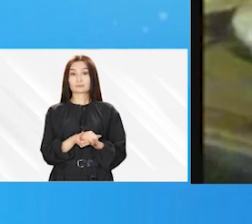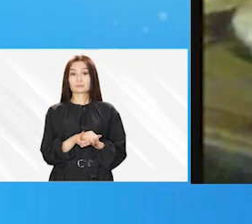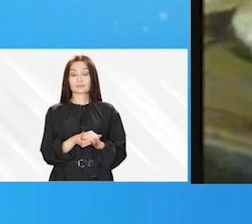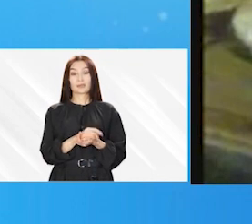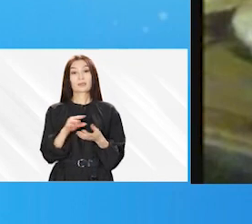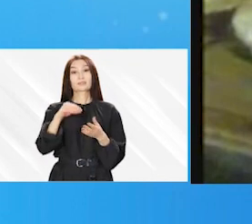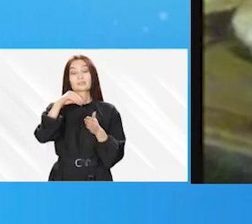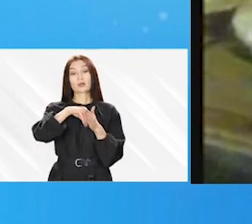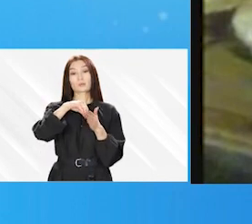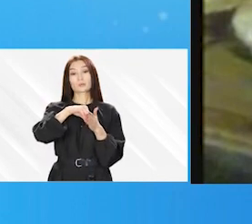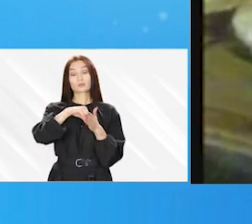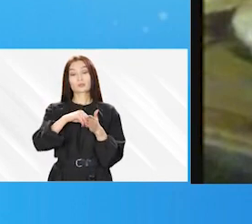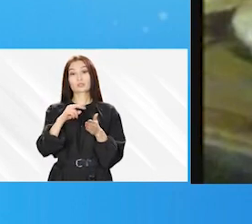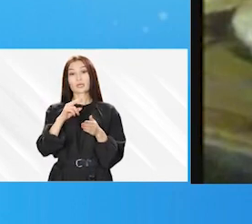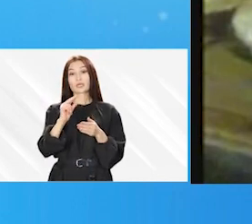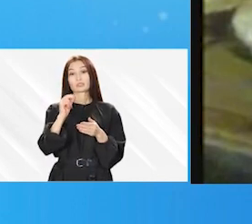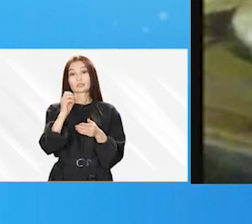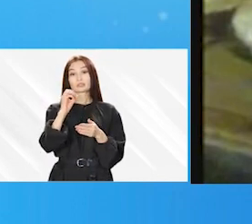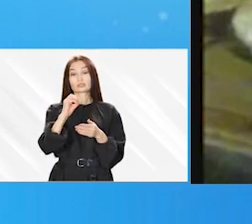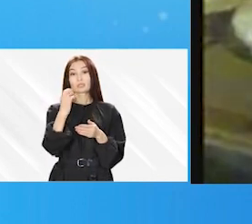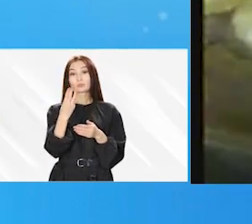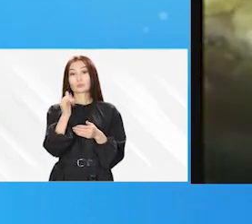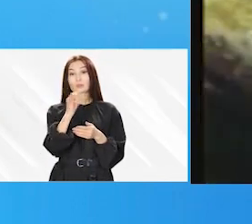заключенное в почечные чешуи